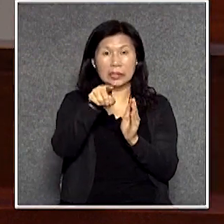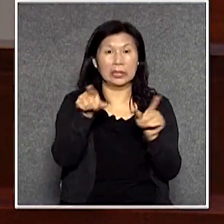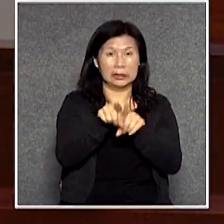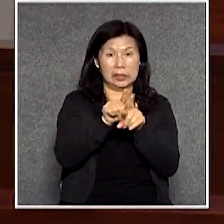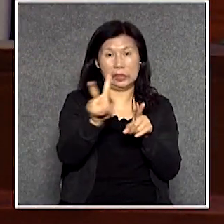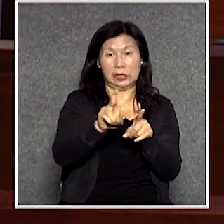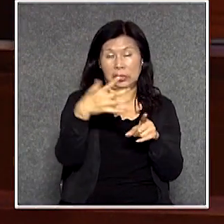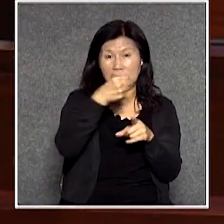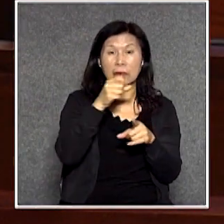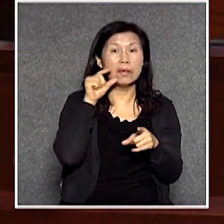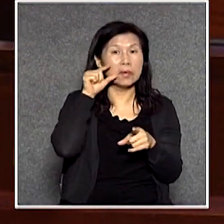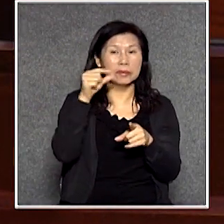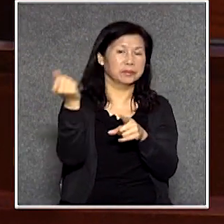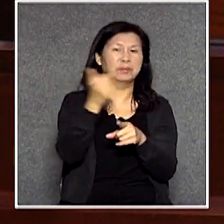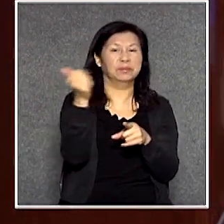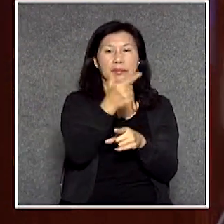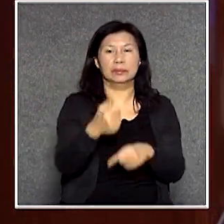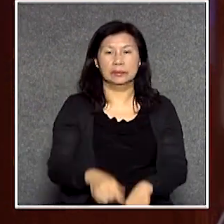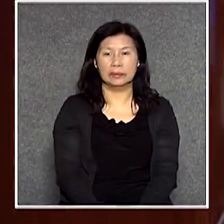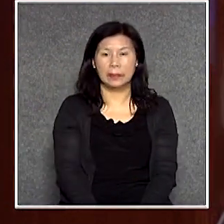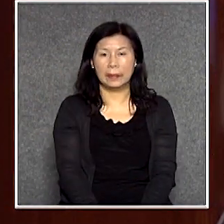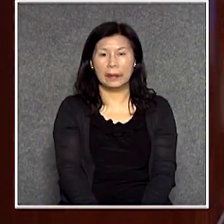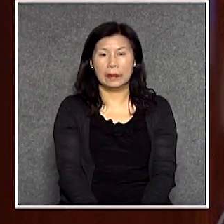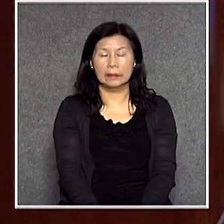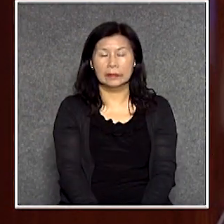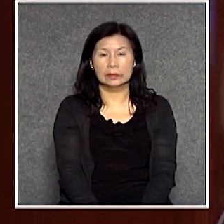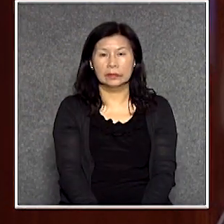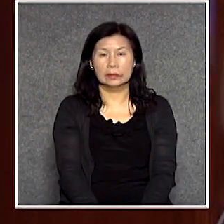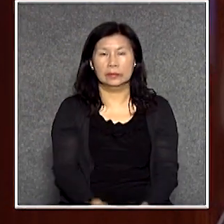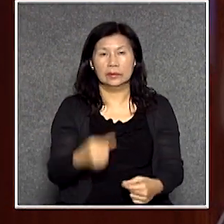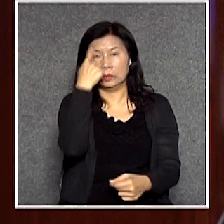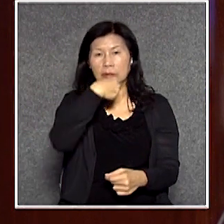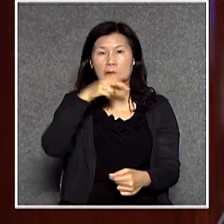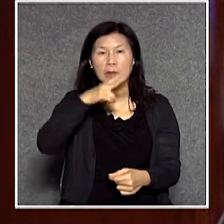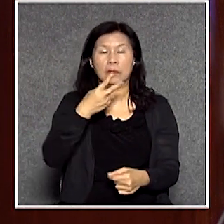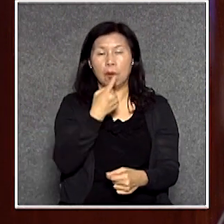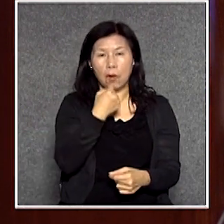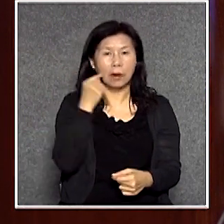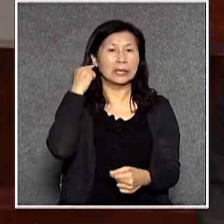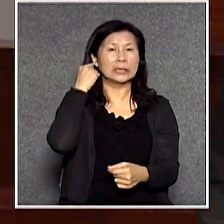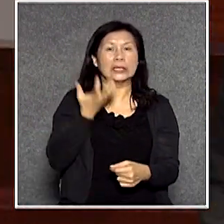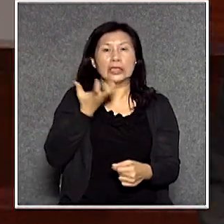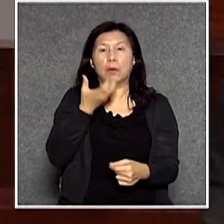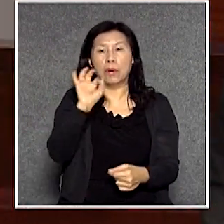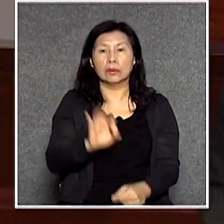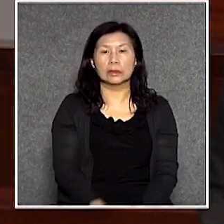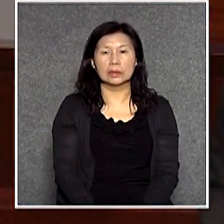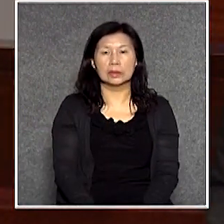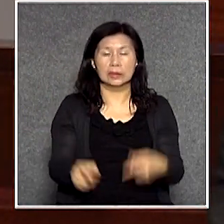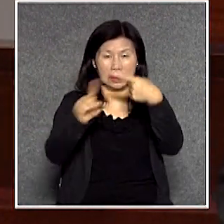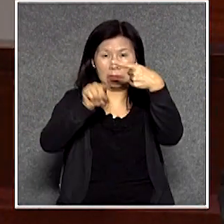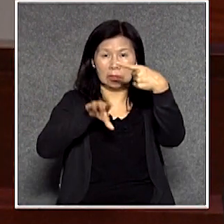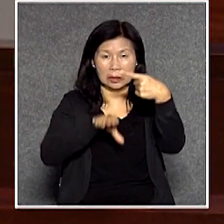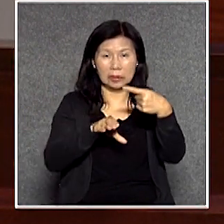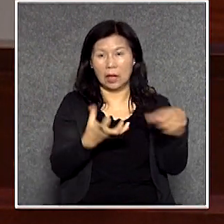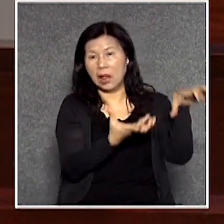係咪？但係佢哋仲厚過你啊，係咪？面不紅耳不熱。喂，大佬幾千幾億咁樣